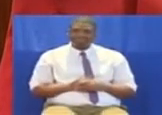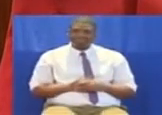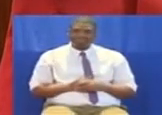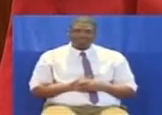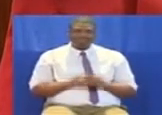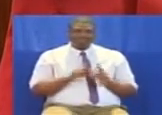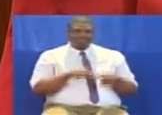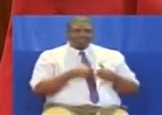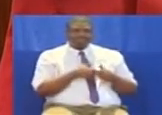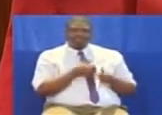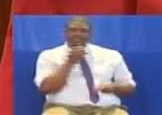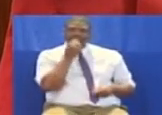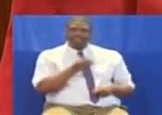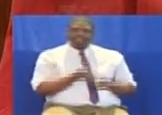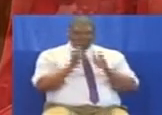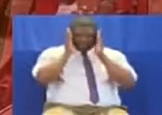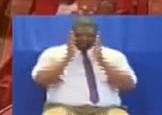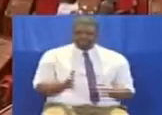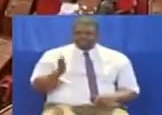Lakini taarifa Mheshimiwa.